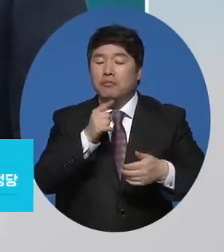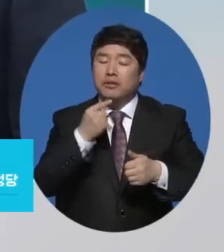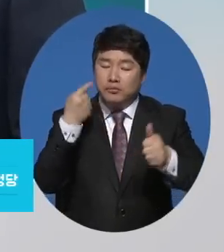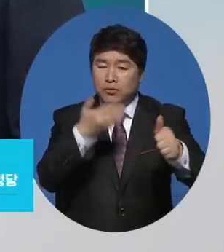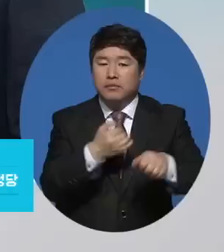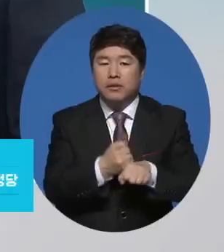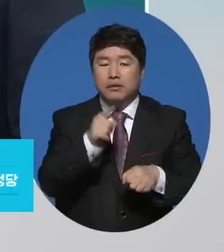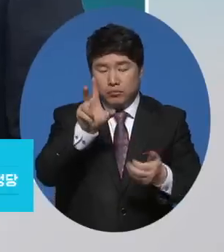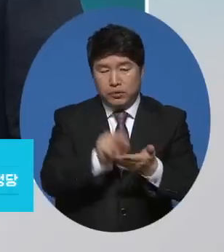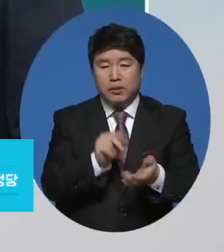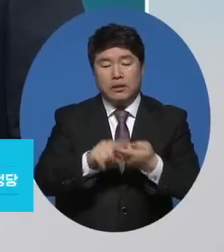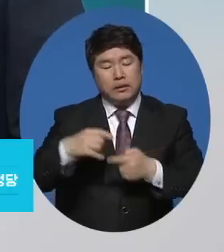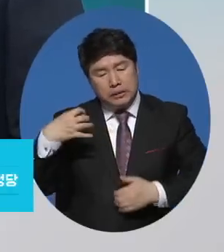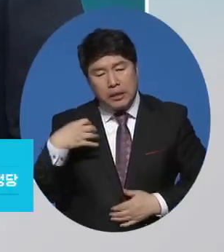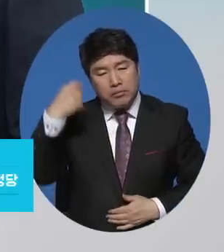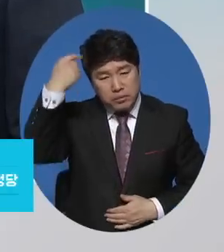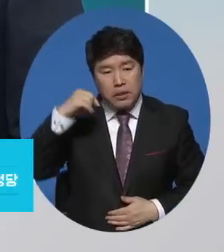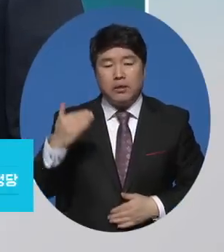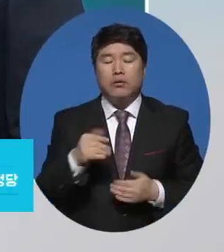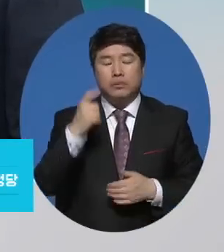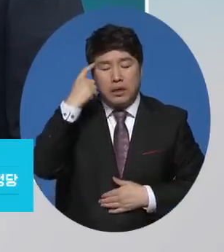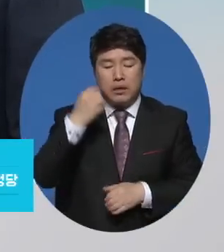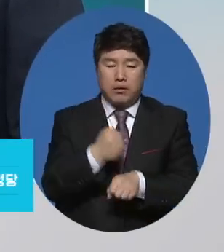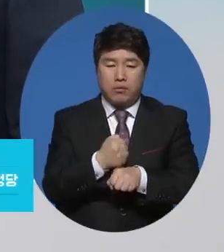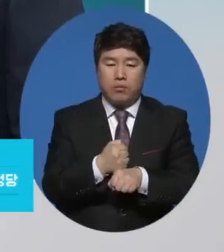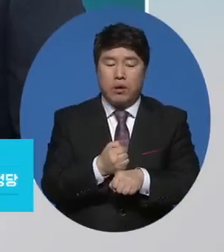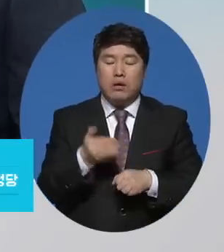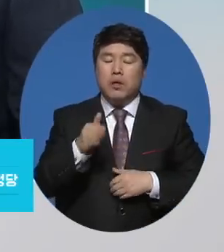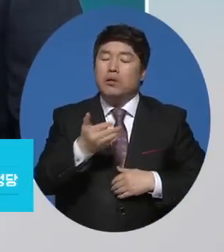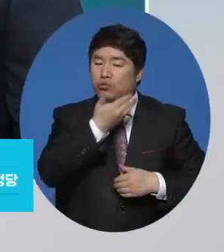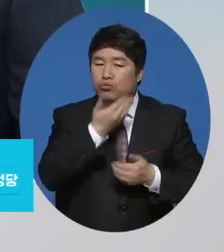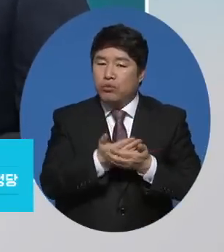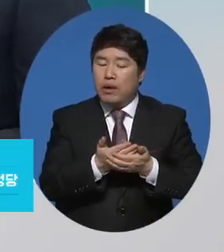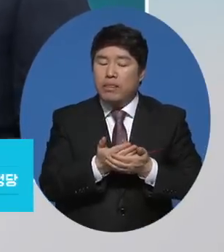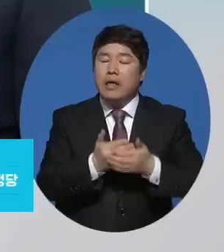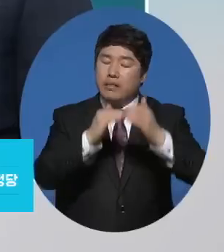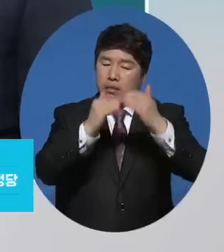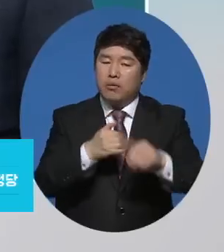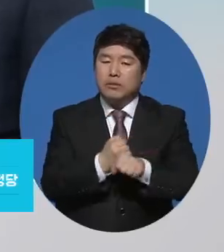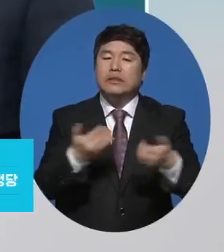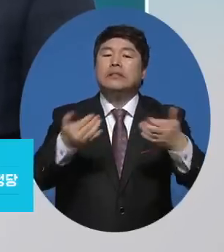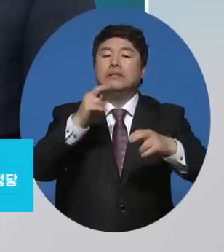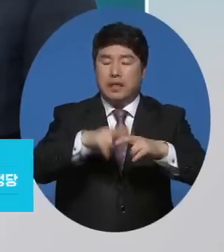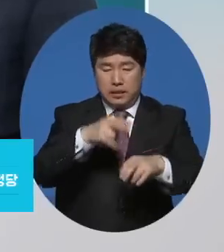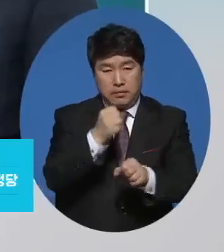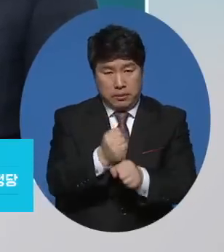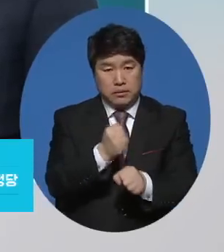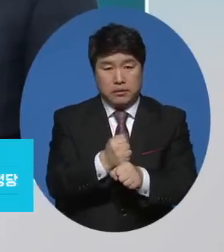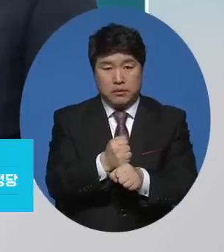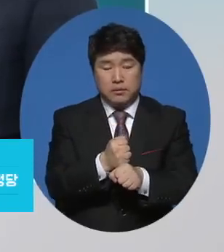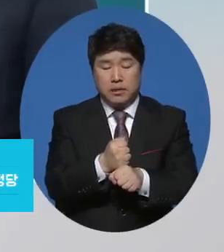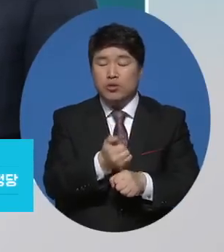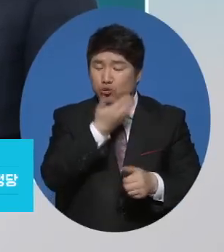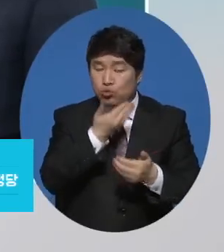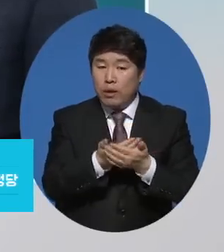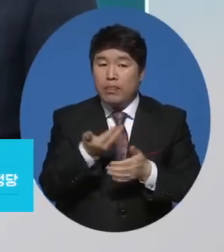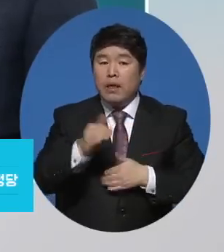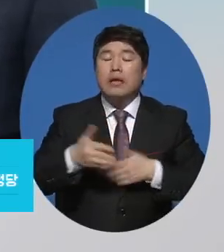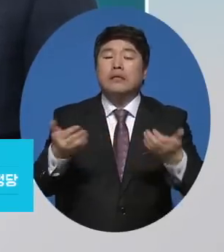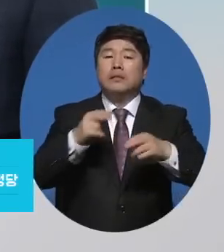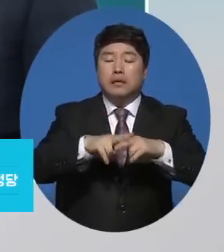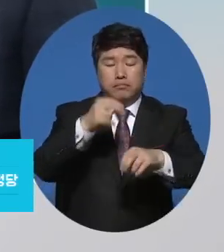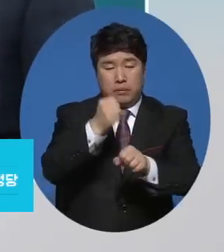책임감을 좀 느끼셔야 된다고 고요 결국 핵심은 일자리입니다 일자리를 만들어내는 것이 핵심인데요 그